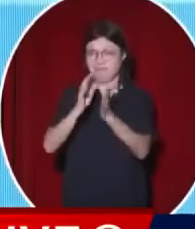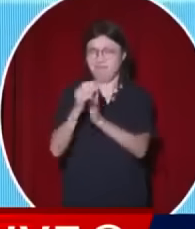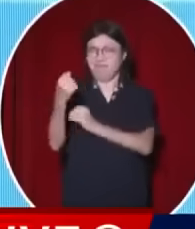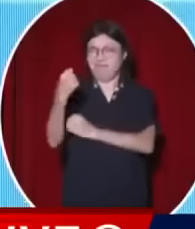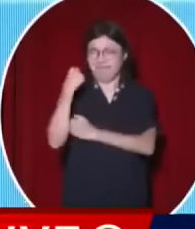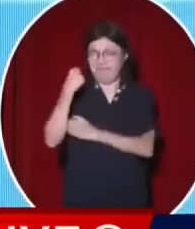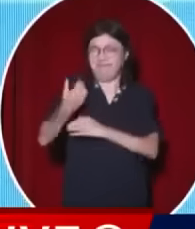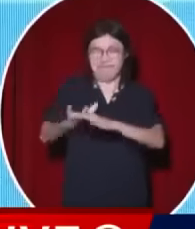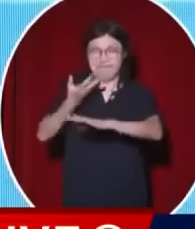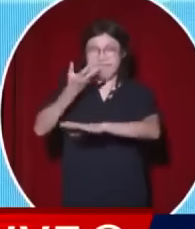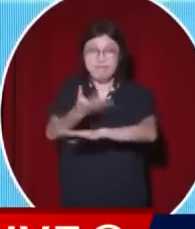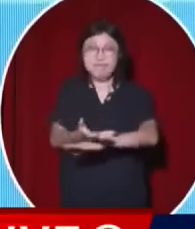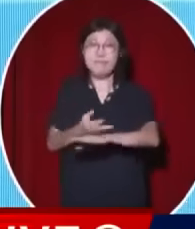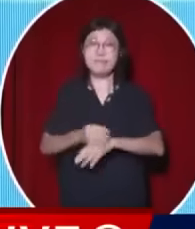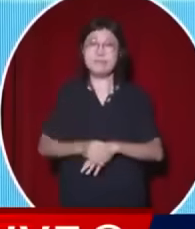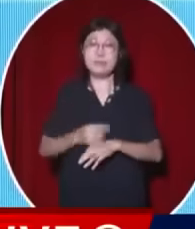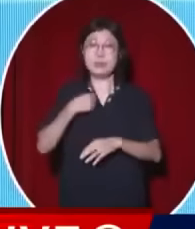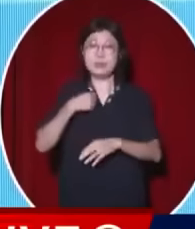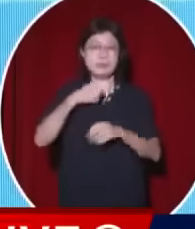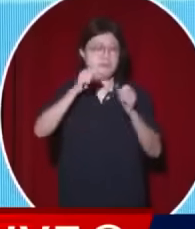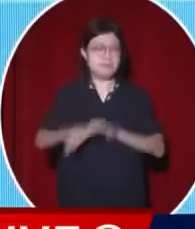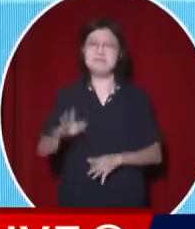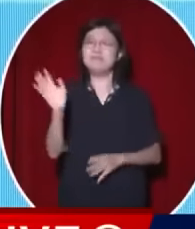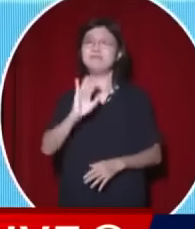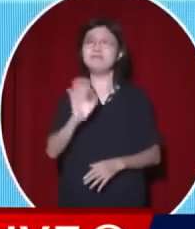赴，绝不放手。